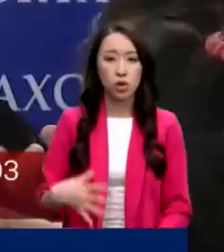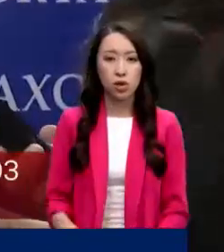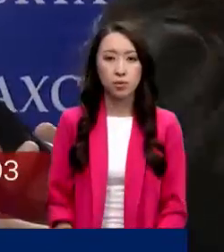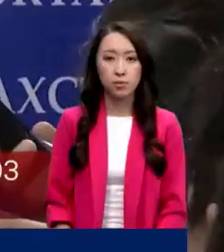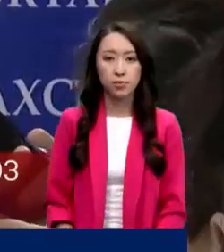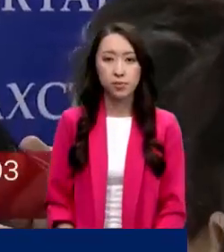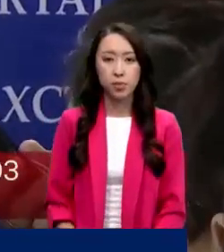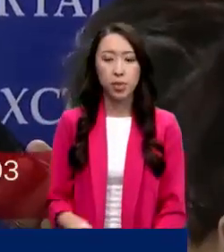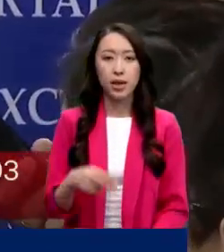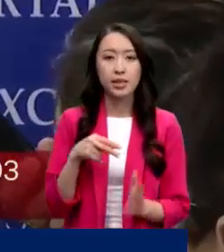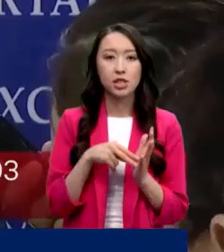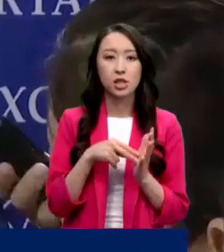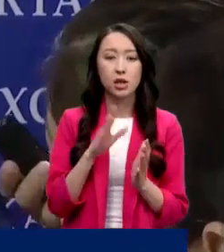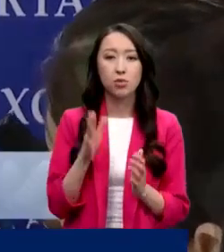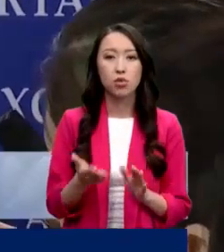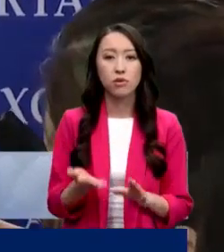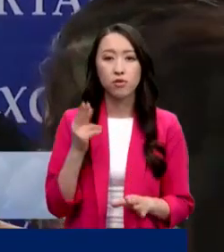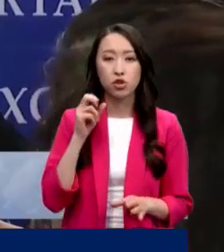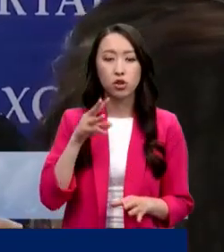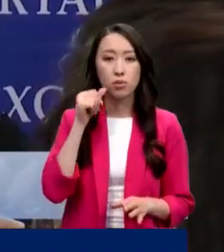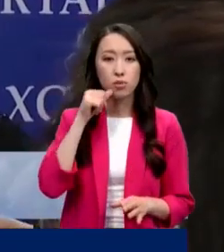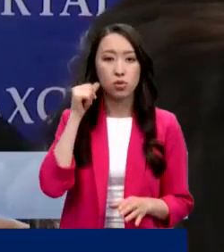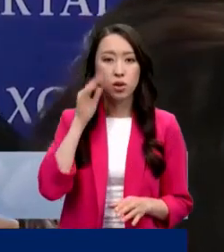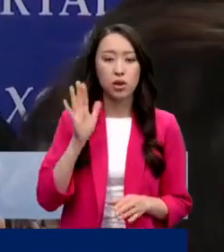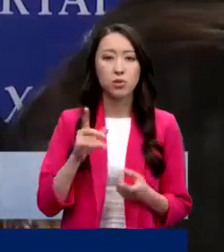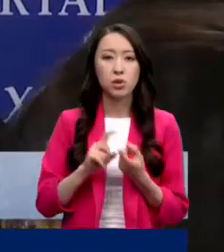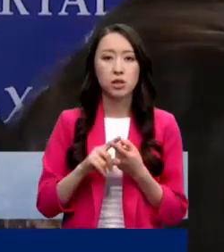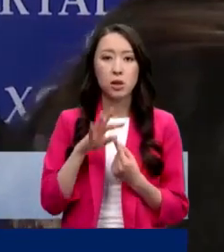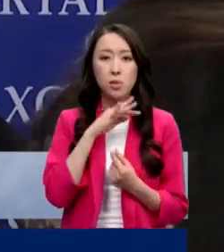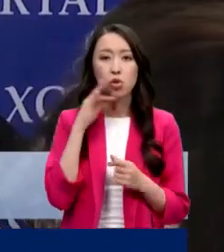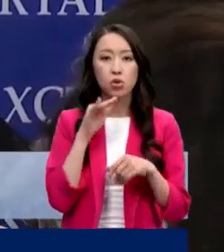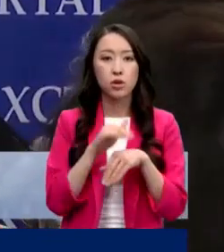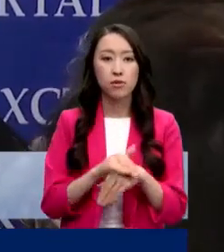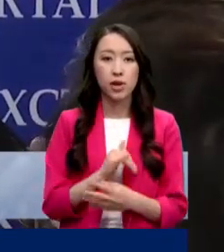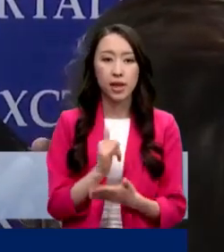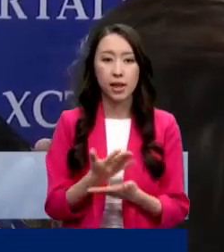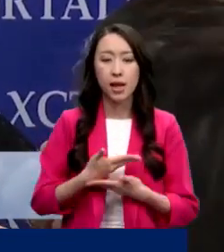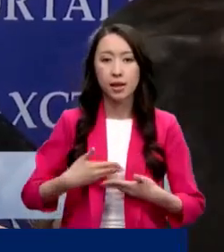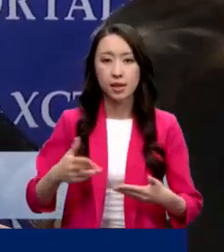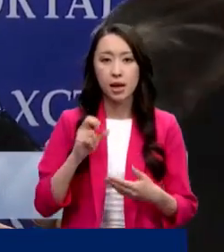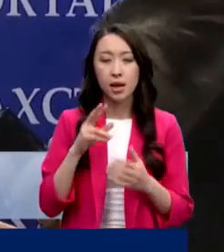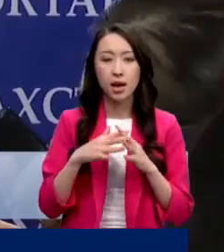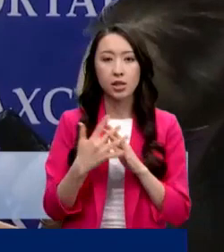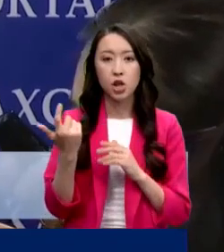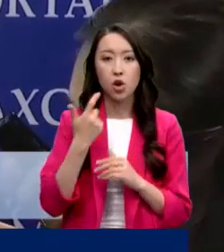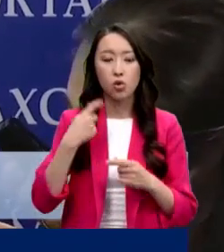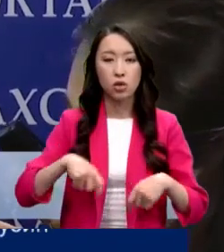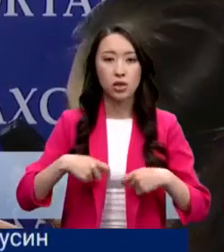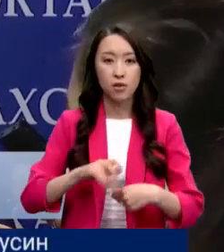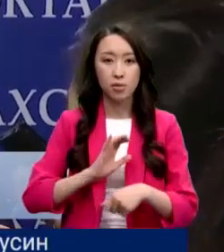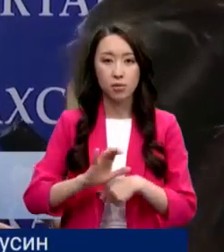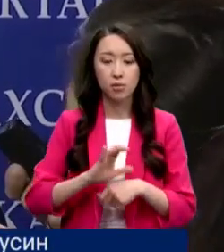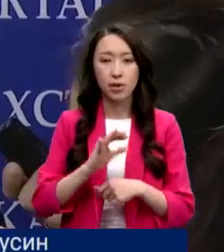Цена будет, конечно же, выше, чем в прошлом году. Это будет зависит от множества факторов. Для нас, как сельхозтоваропроизводителя